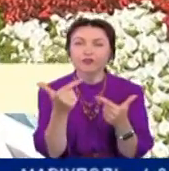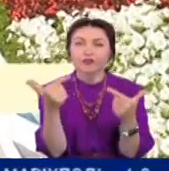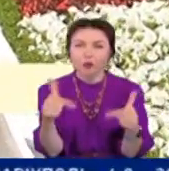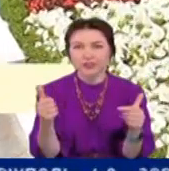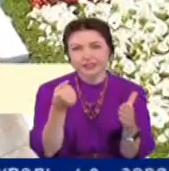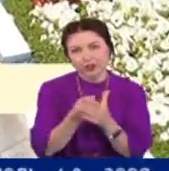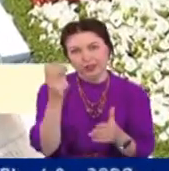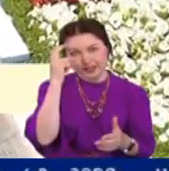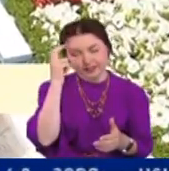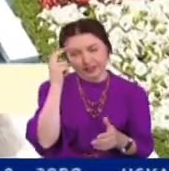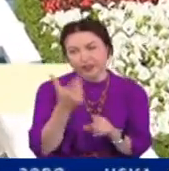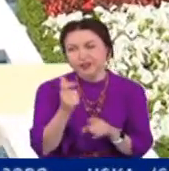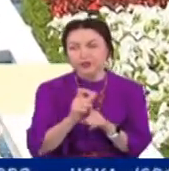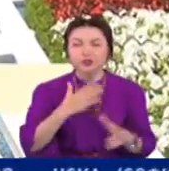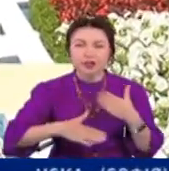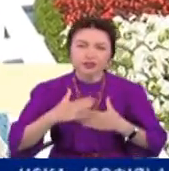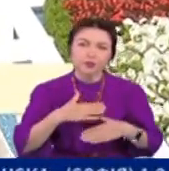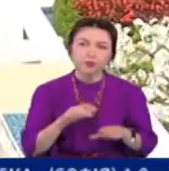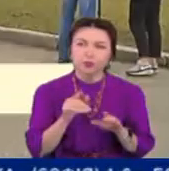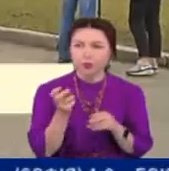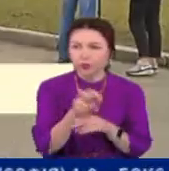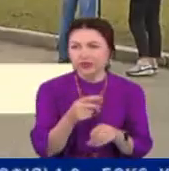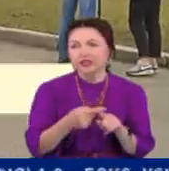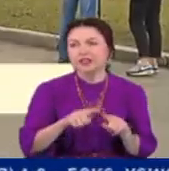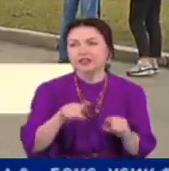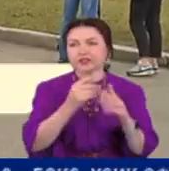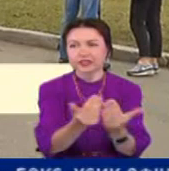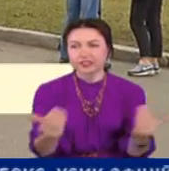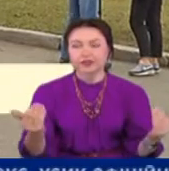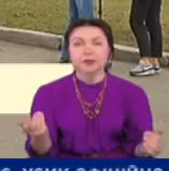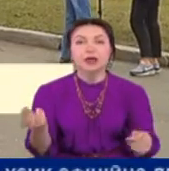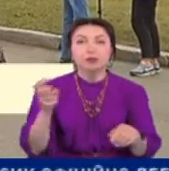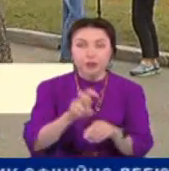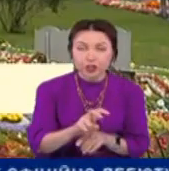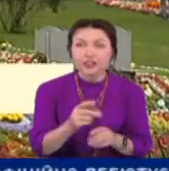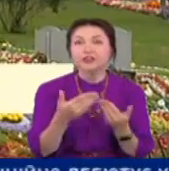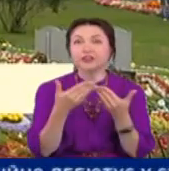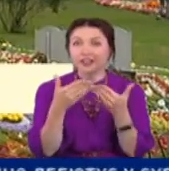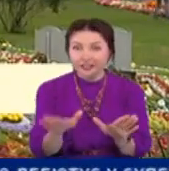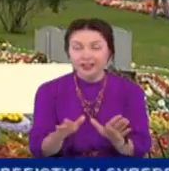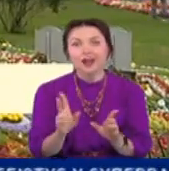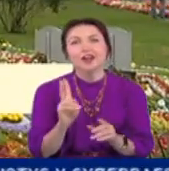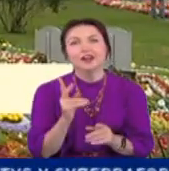Києва. Тому дуже раді побувати на такій виставці. Прийшли на відкриття виставки і ті, на честь кого її